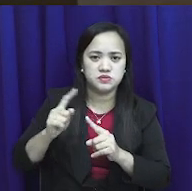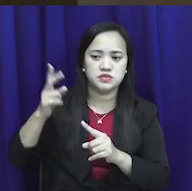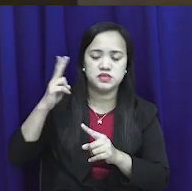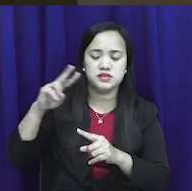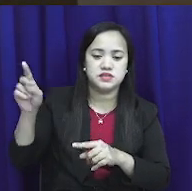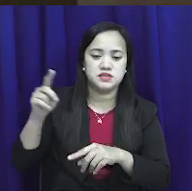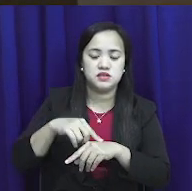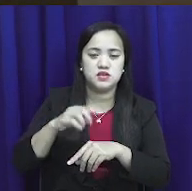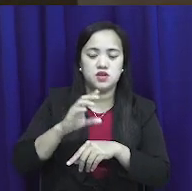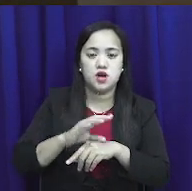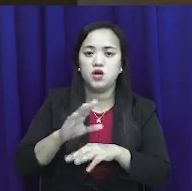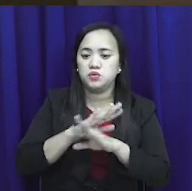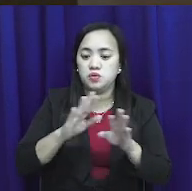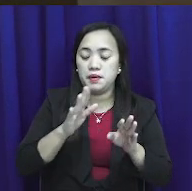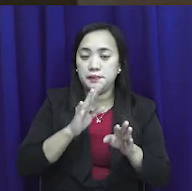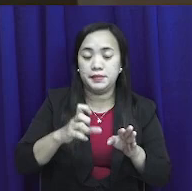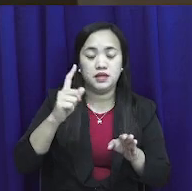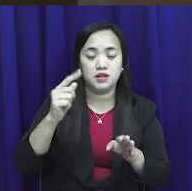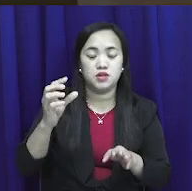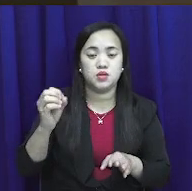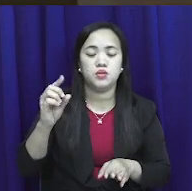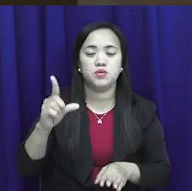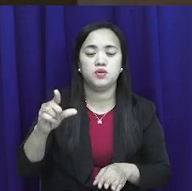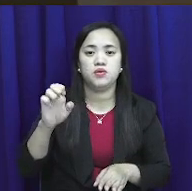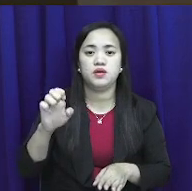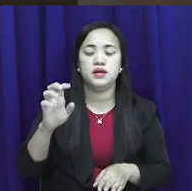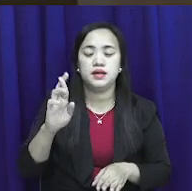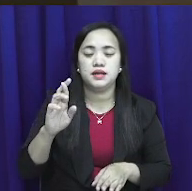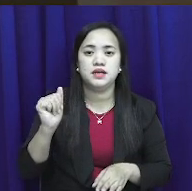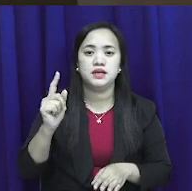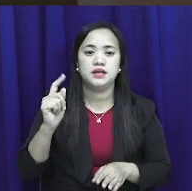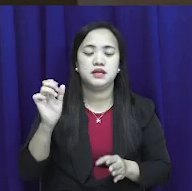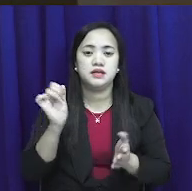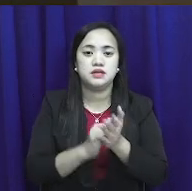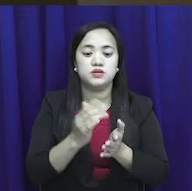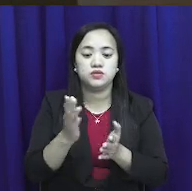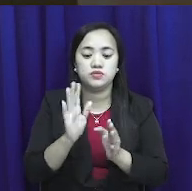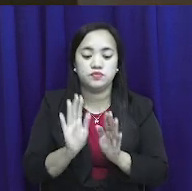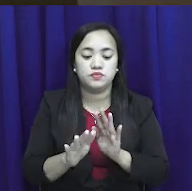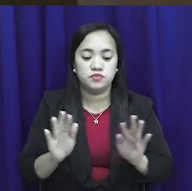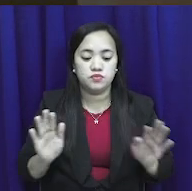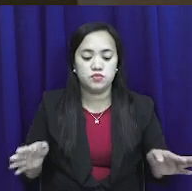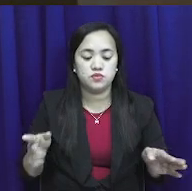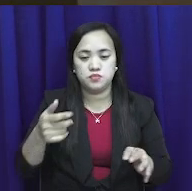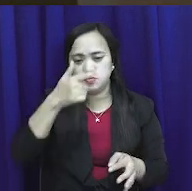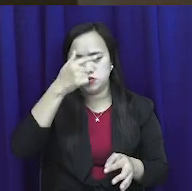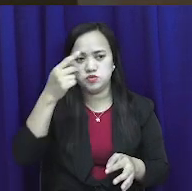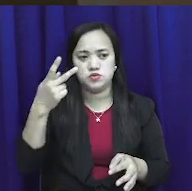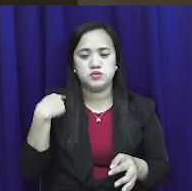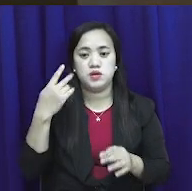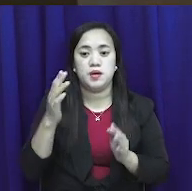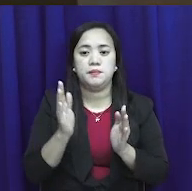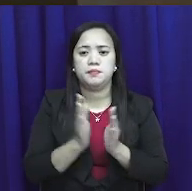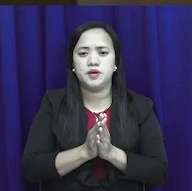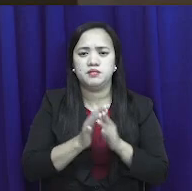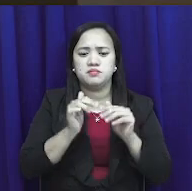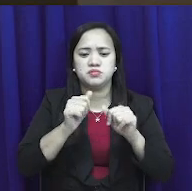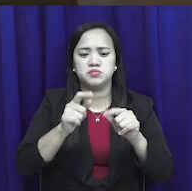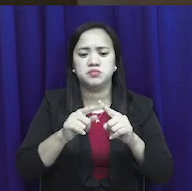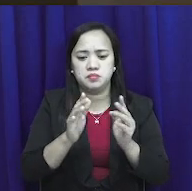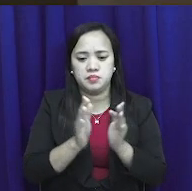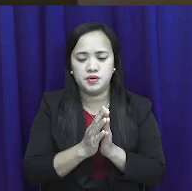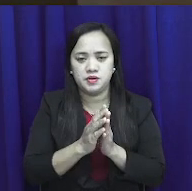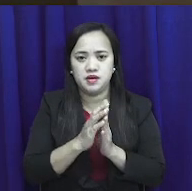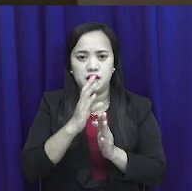i-tolerate sa mga nanay mga Wives ah Huwag niyo i-tolerate na yung anak niyo kahit t trabaho sa labas nagpe-pray naman yyan sir